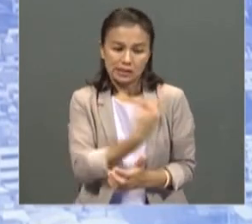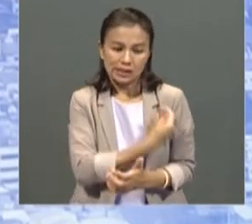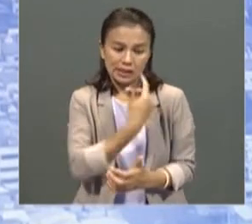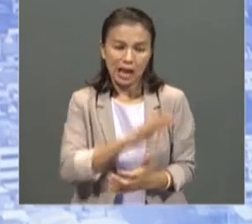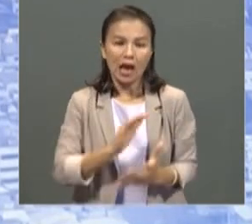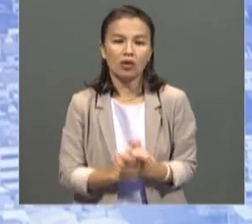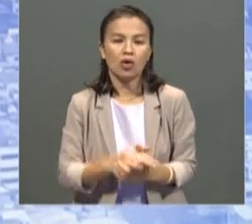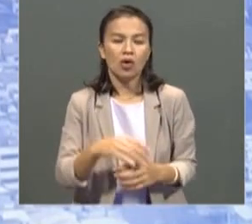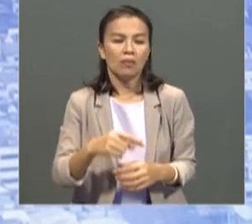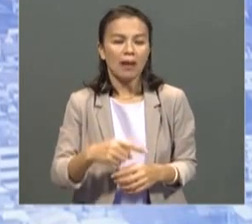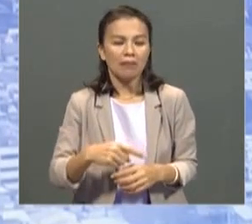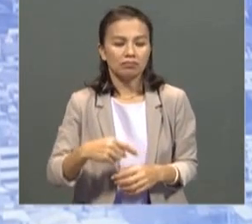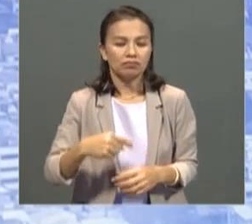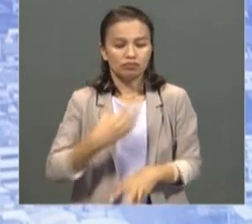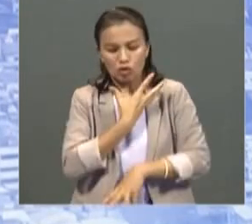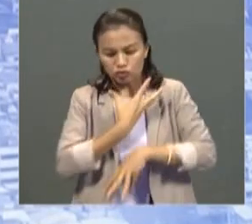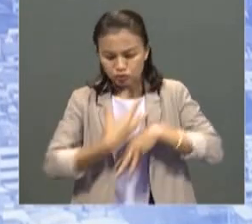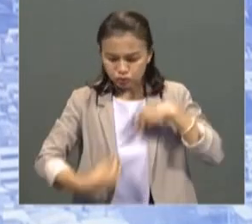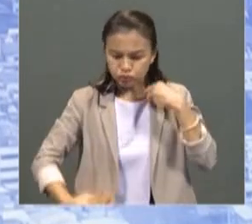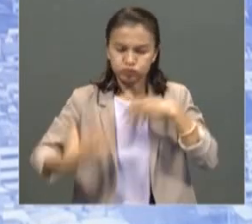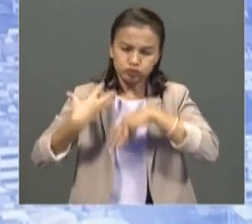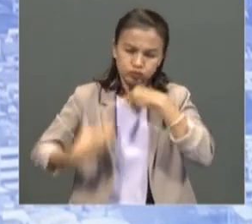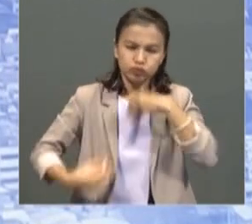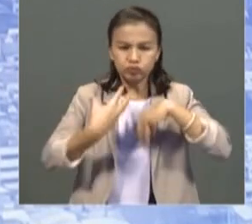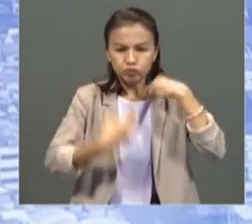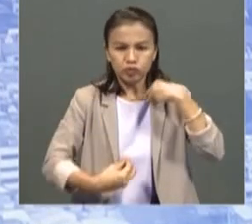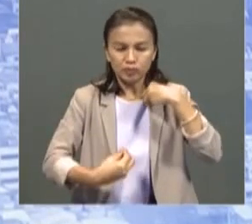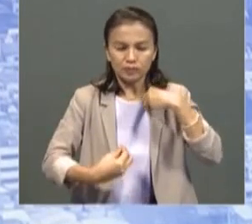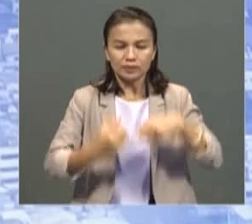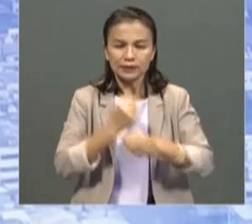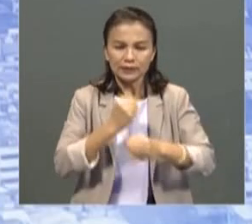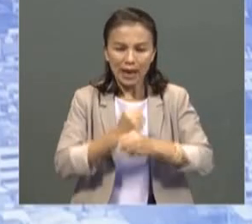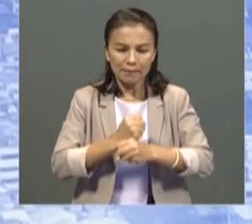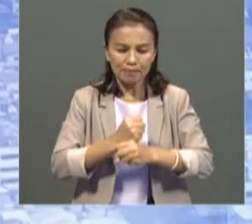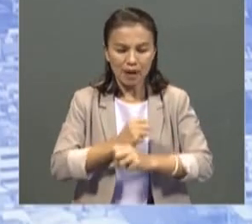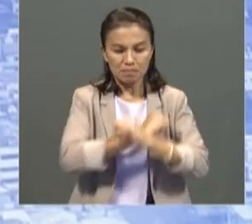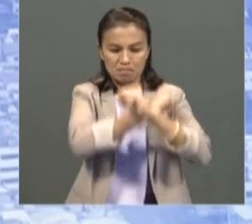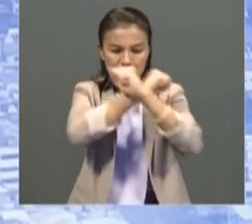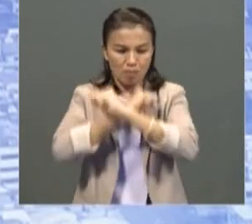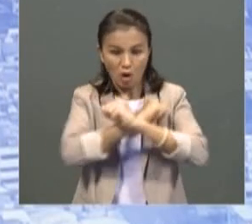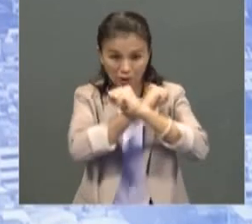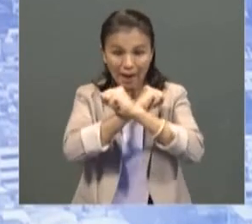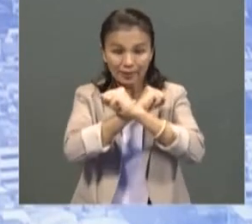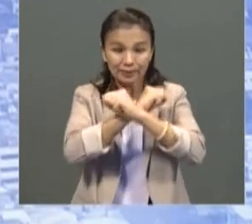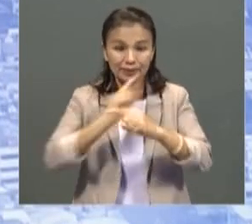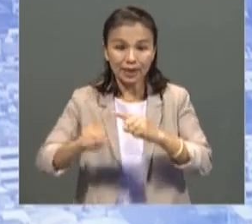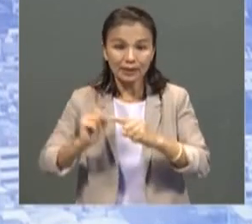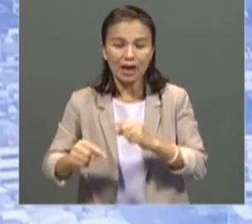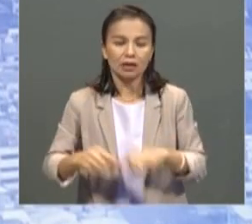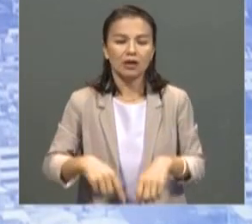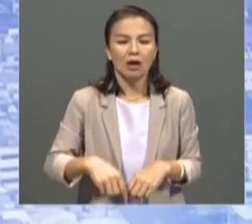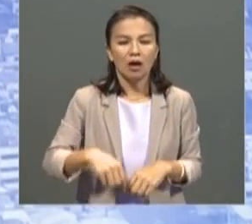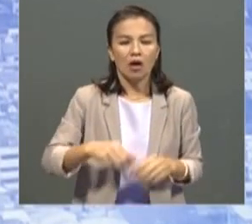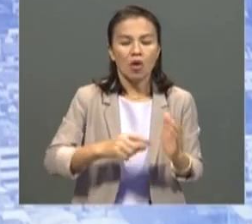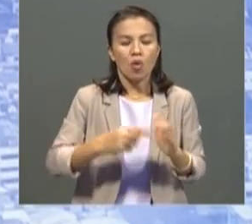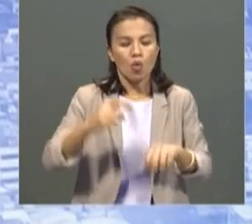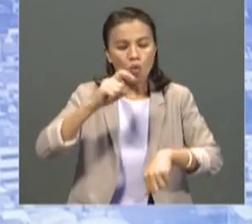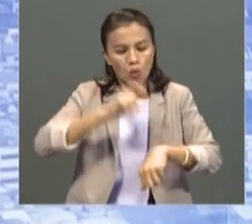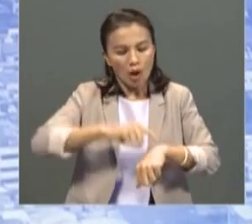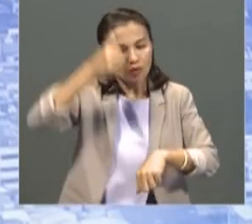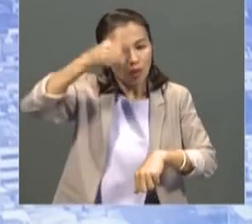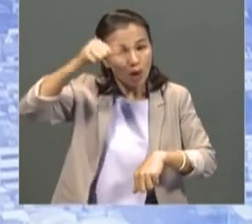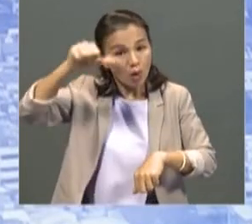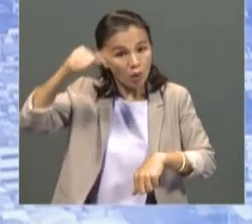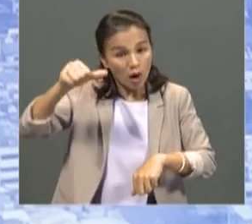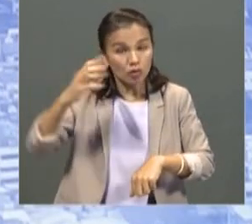ရပါတယ်အဲ့လိုတစ်ခါထိုးလိုက်လို့ရှိရင်ဒီကောက်ွက်ဆေးအခန်းနာကိုယ်ထဲရောက်လာတဲ့အခါမှာကုခံအားတွေဖြစ်လာပါတယ်ကောက်ွက်နိုင်